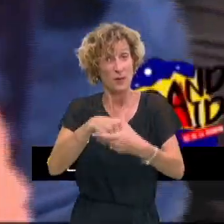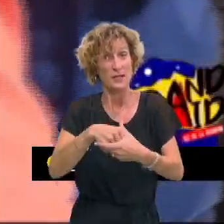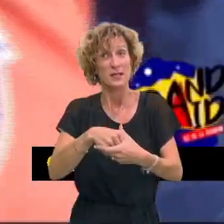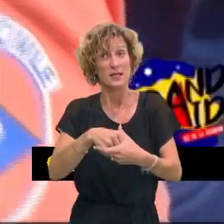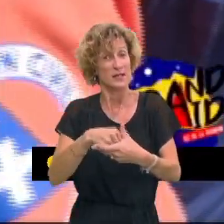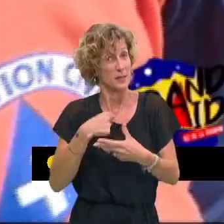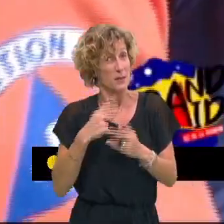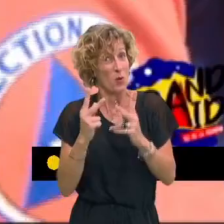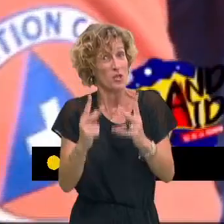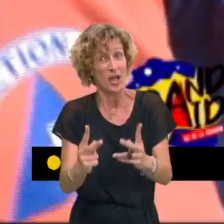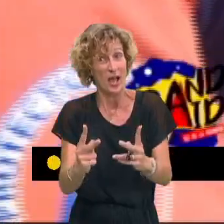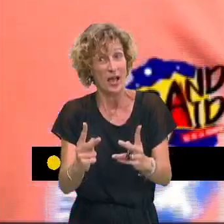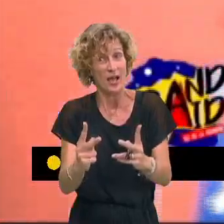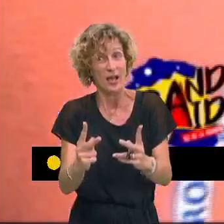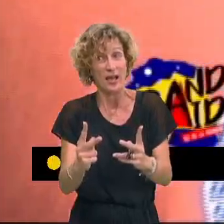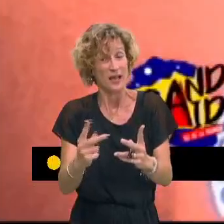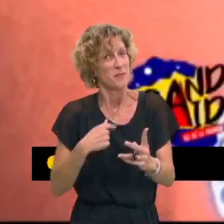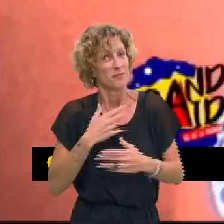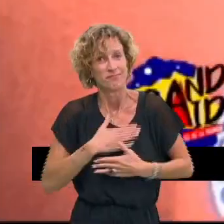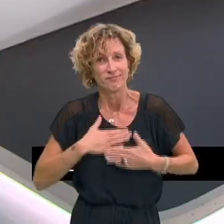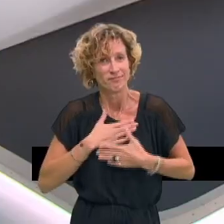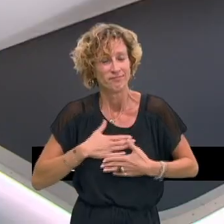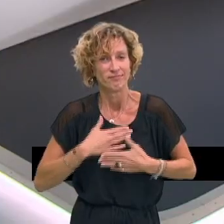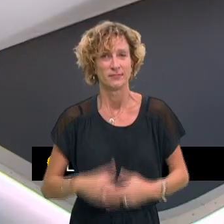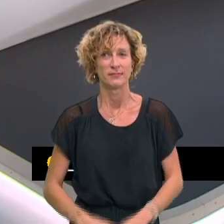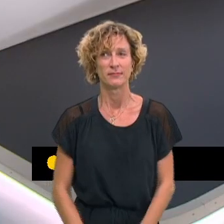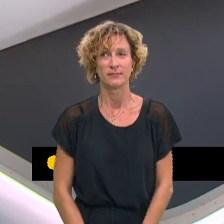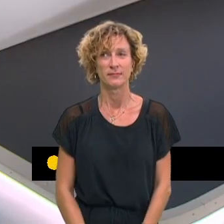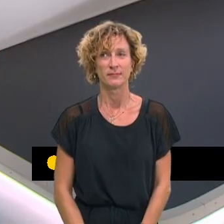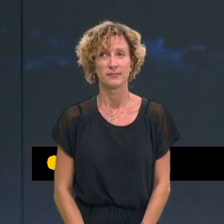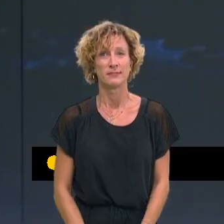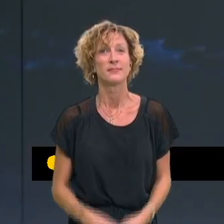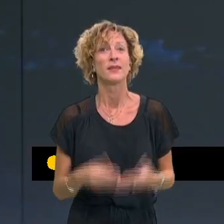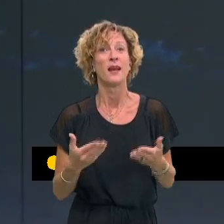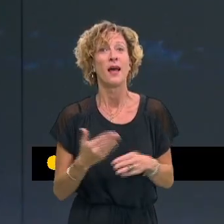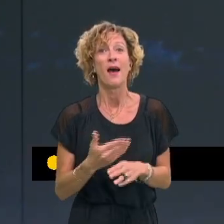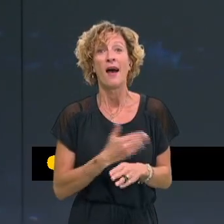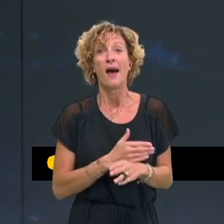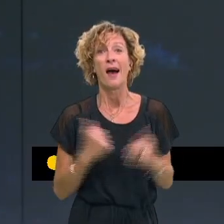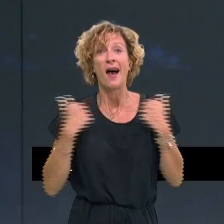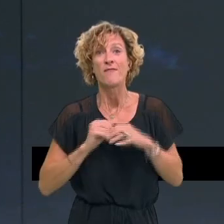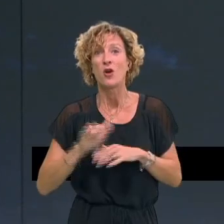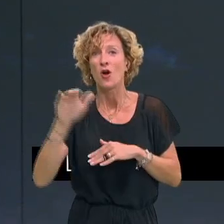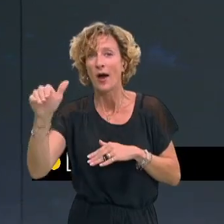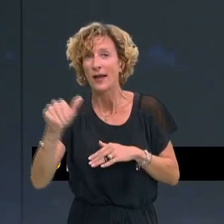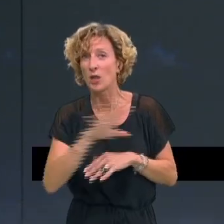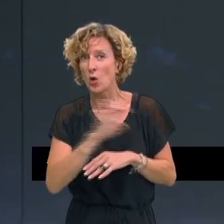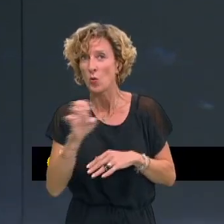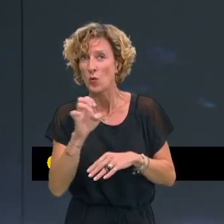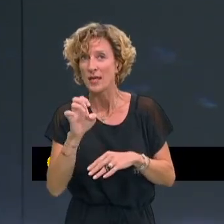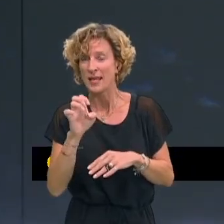j'arrive, donc je suis mon la gagne fini, moi je suis très content. Voilà, et avant le Grand Raid, le week-end sportif s'annonce une fois